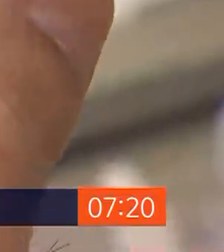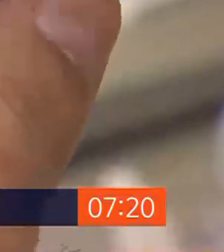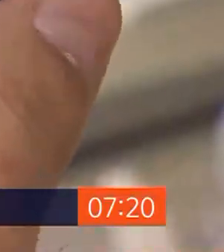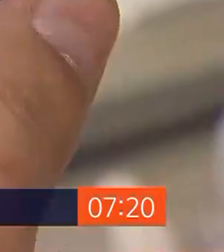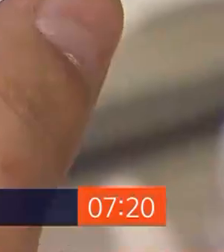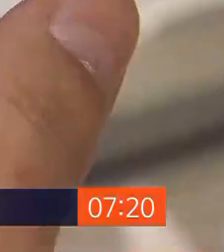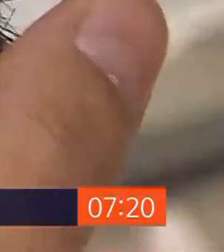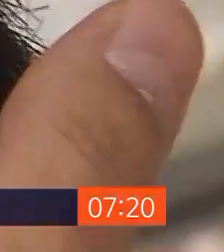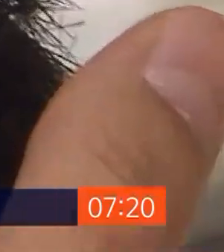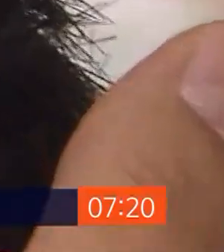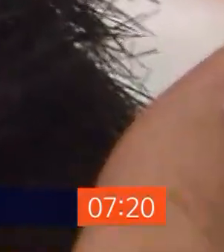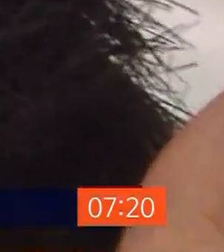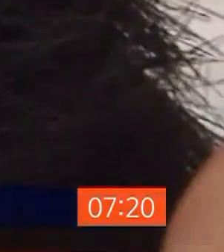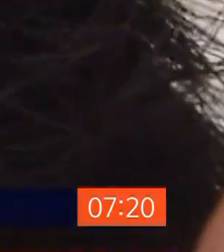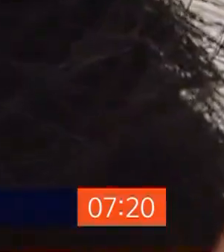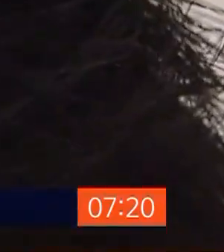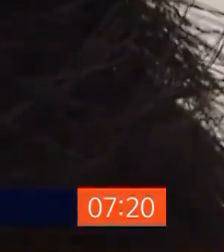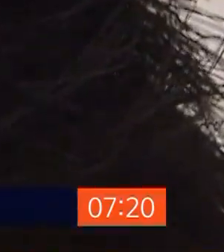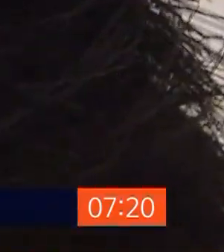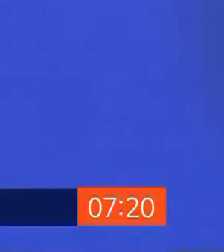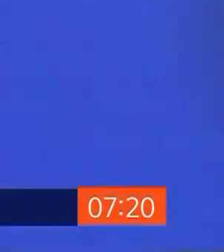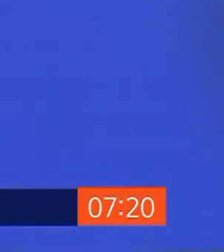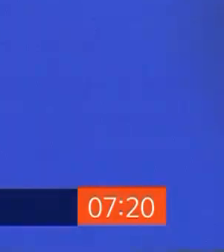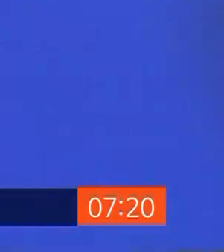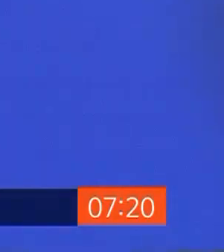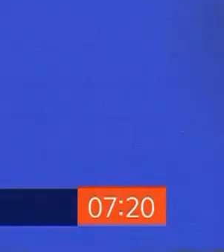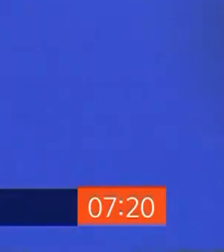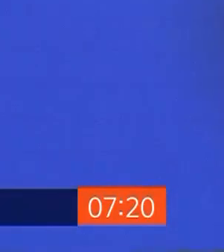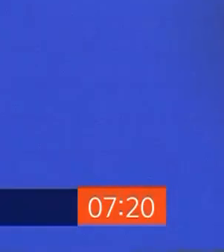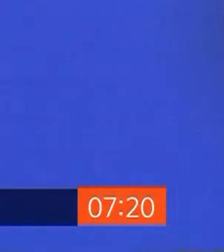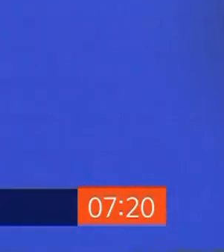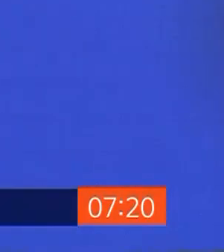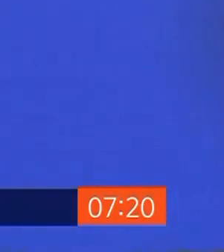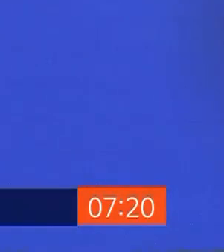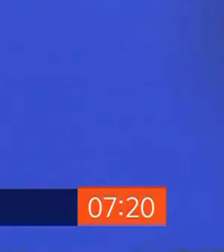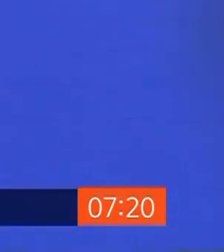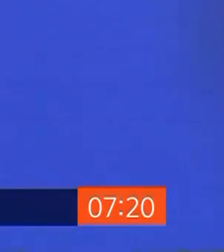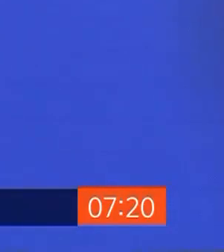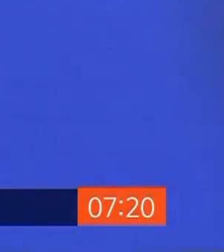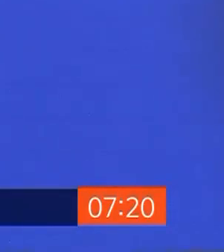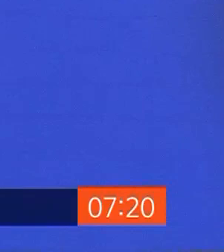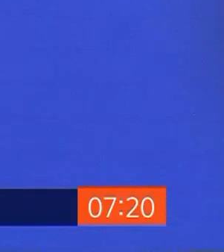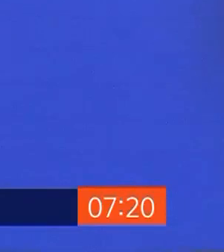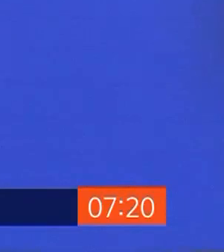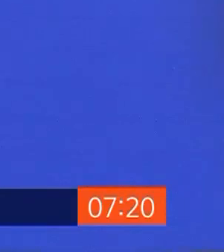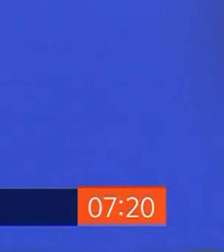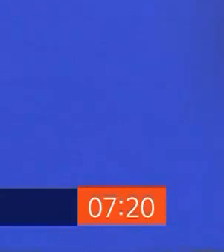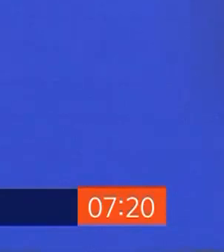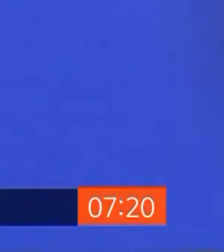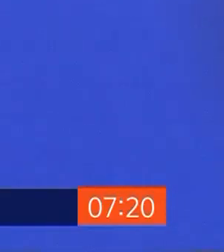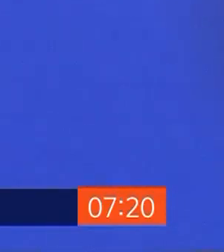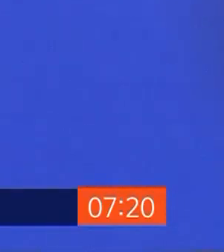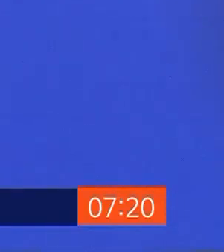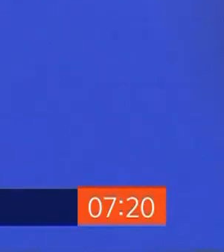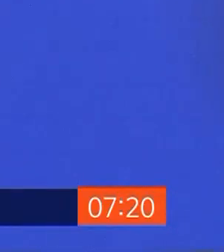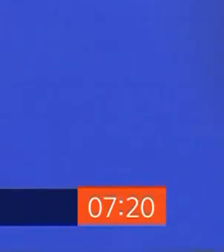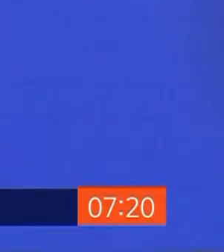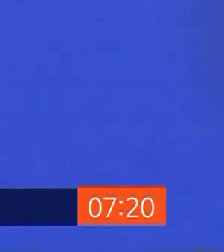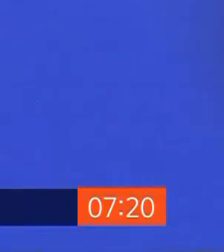거친 뒤에 본회의에 상정될 예정입니다. 이 조례안이 통과가 되면 서울시는 전국 17개 광역자치단체